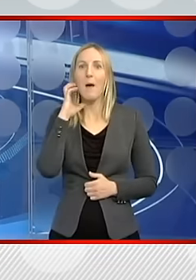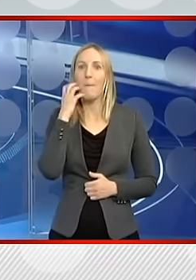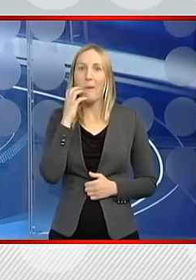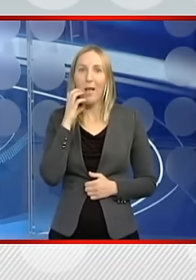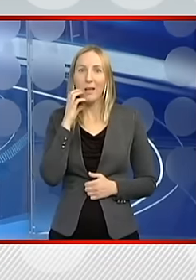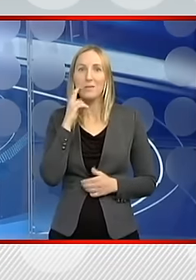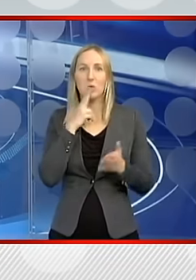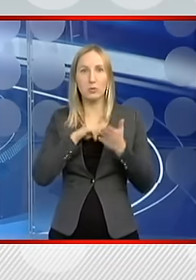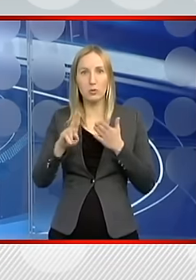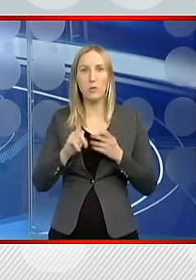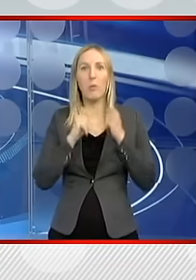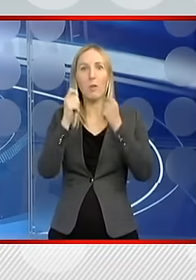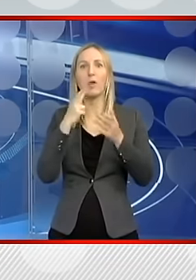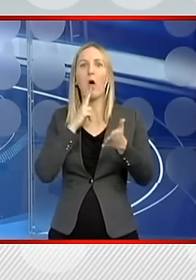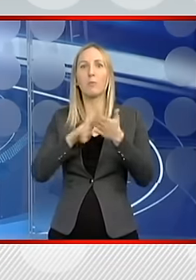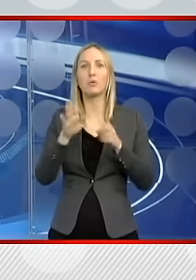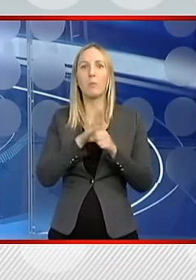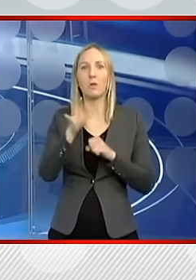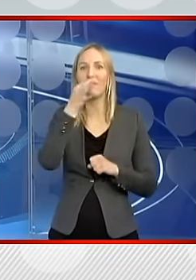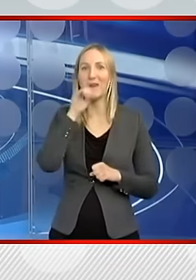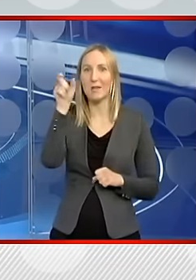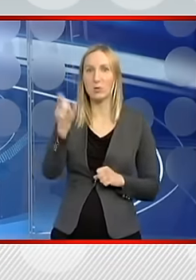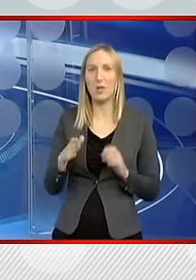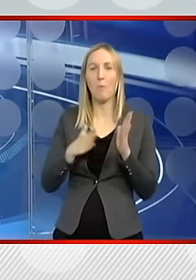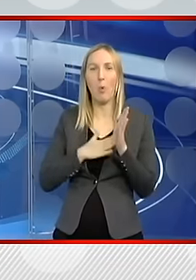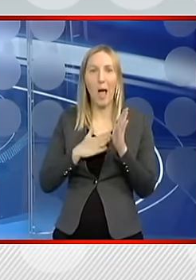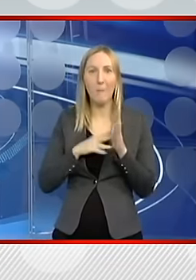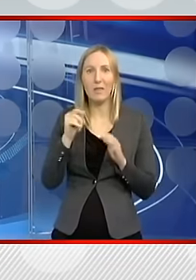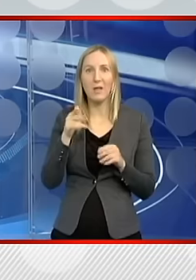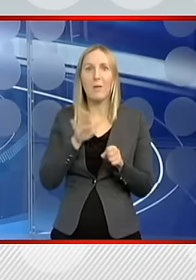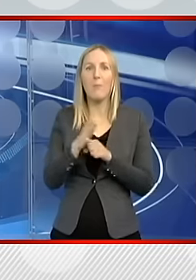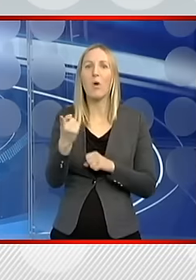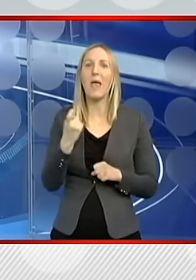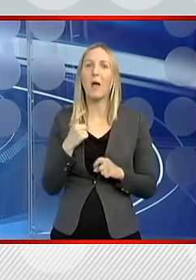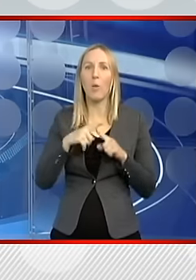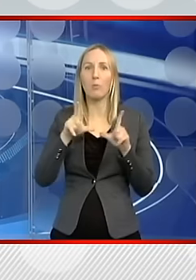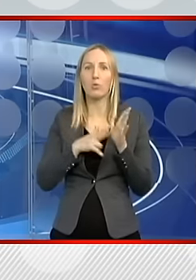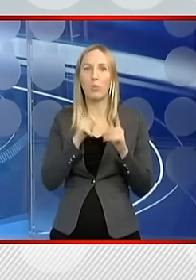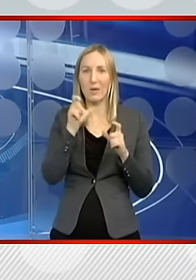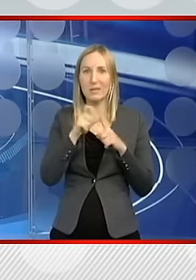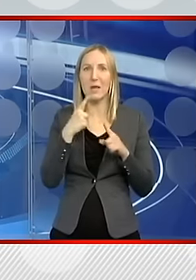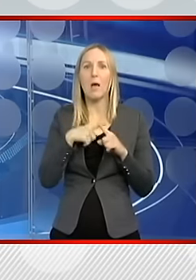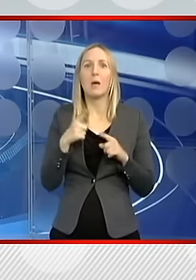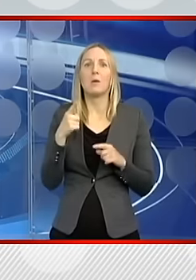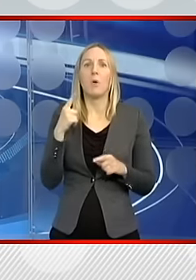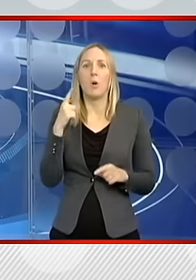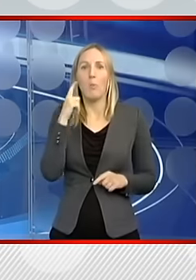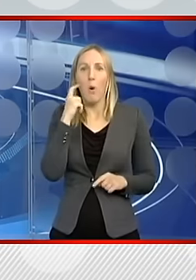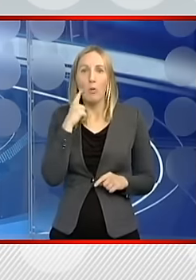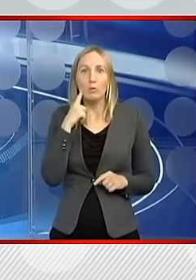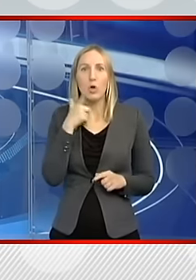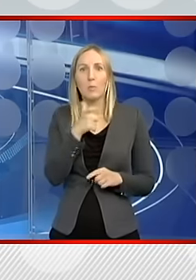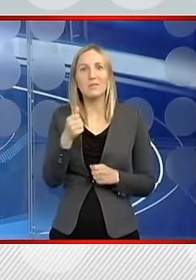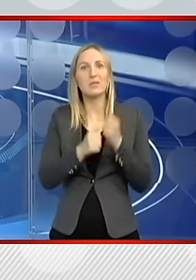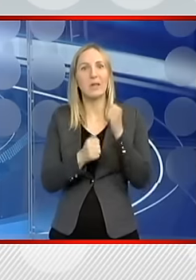Belgijsko tužilaštvo podiglo je optužnicu protiv Francuza Muhameda R. poreklom iz Tunisa za pokušaj ubistva s terorističkim